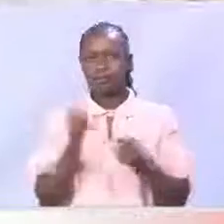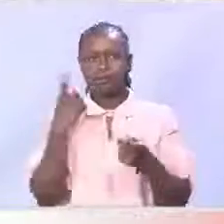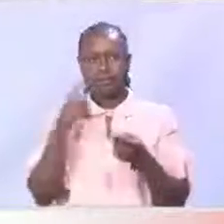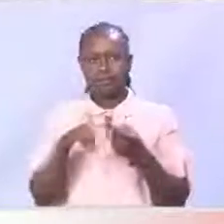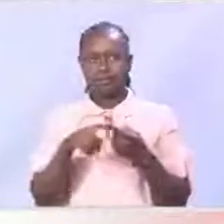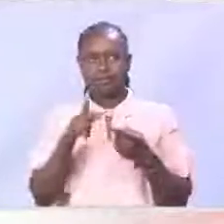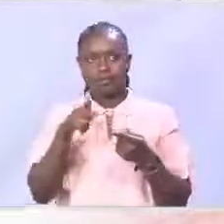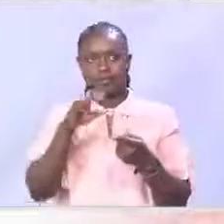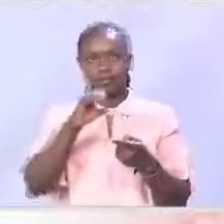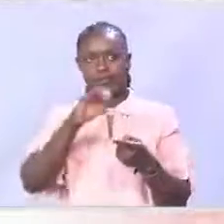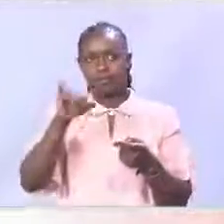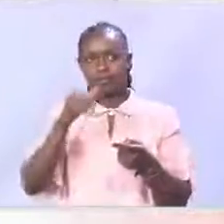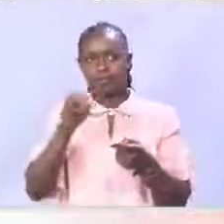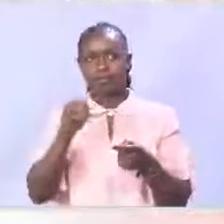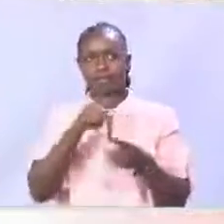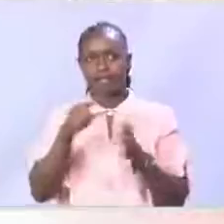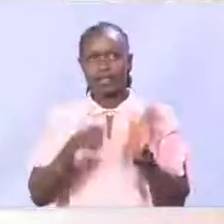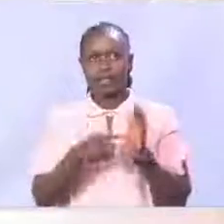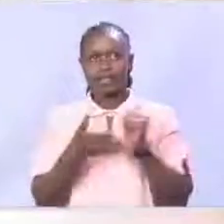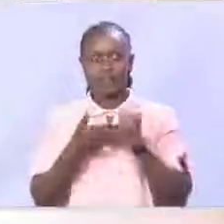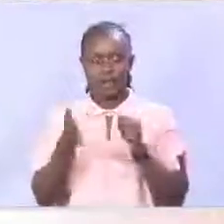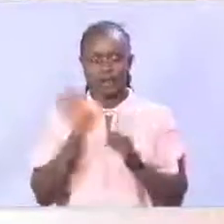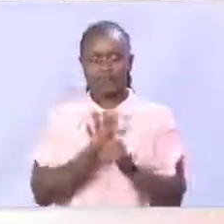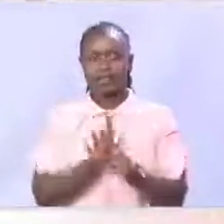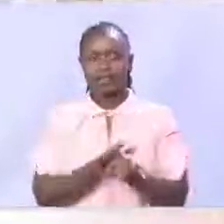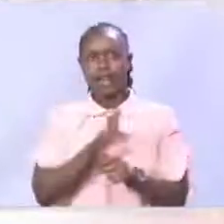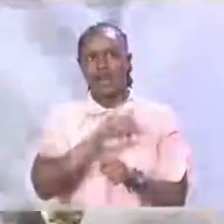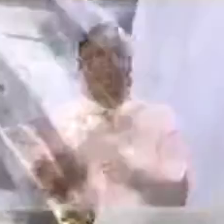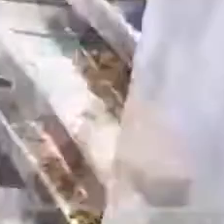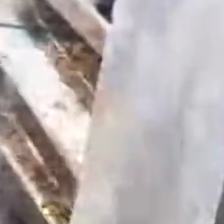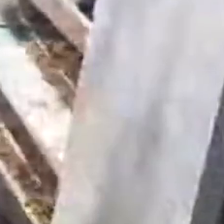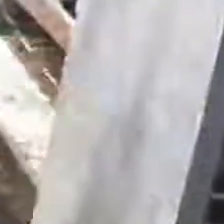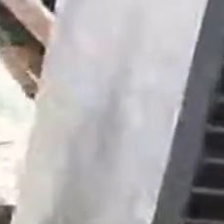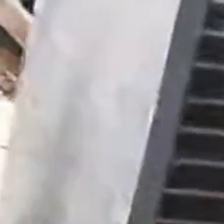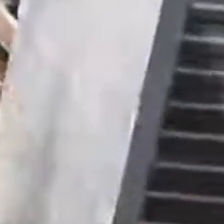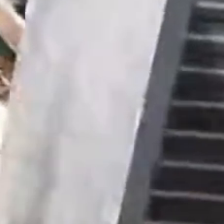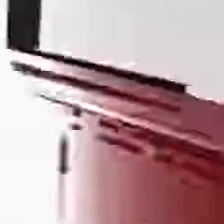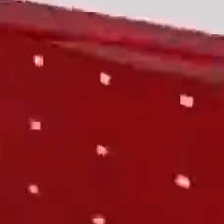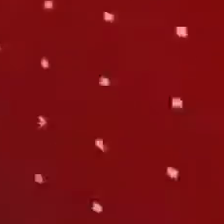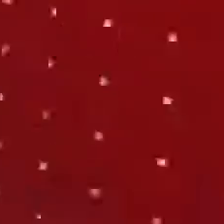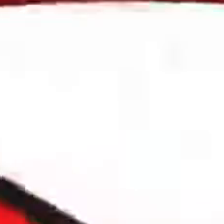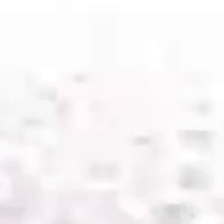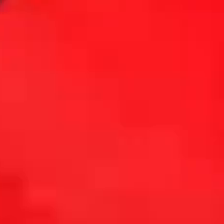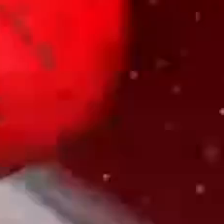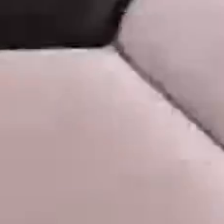Msaada kama umesaidia sana. Lavin Atienu, TV 47.